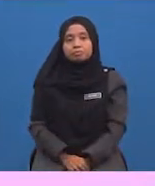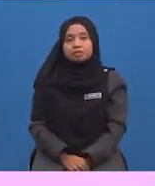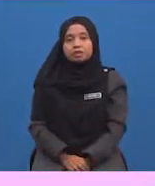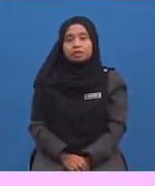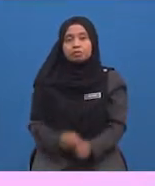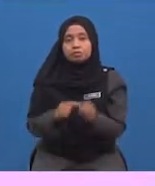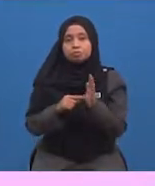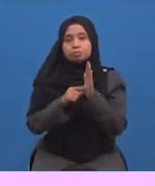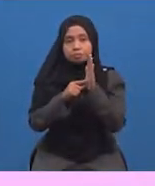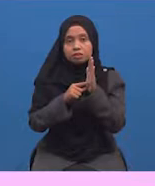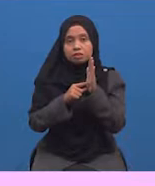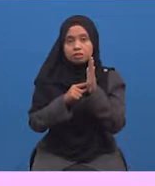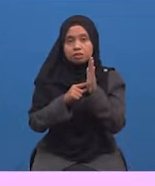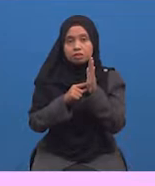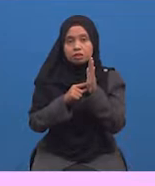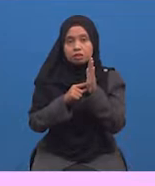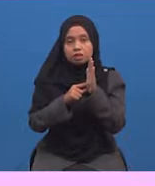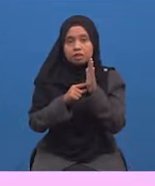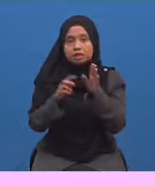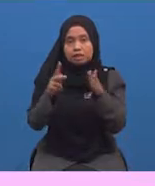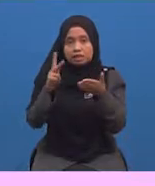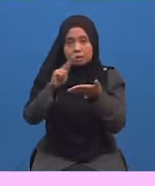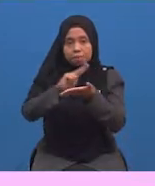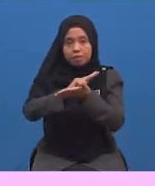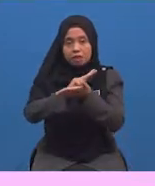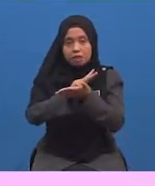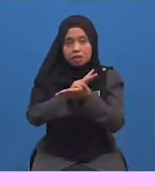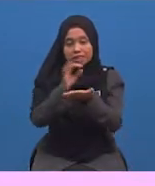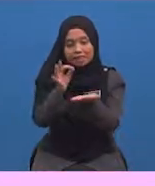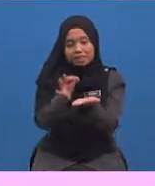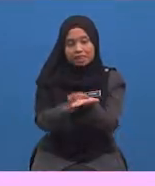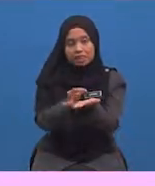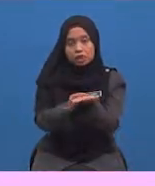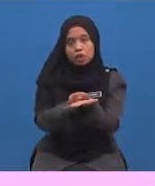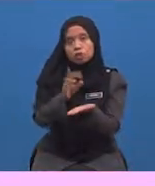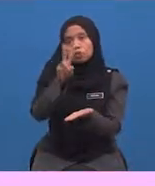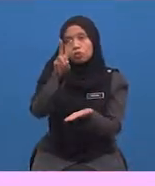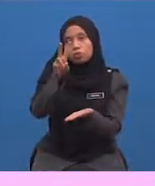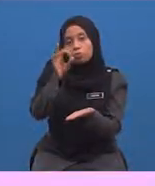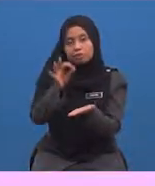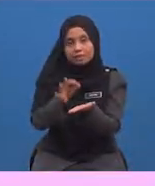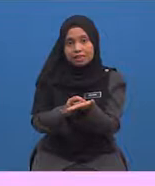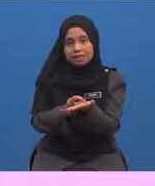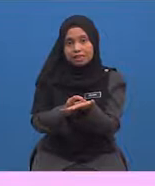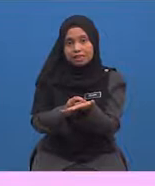Paparan seterusnya menunjukkan sekeping duit syiling 20 sen berbentuk